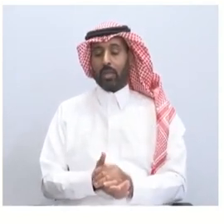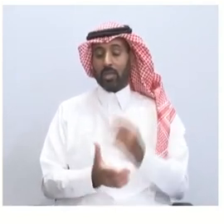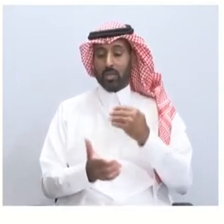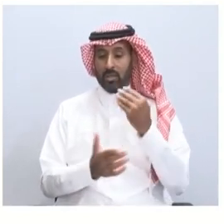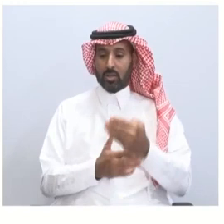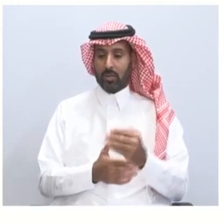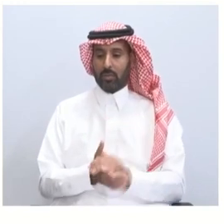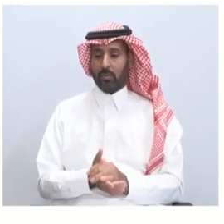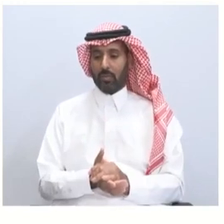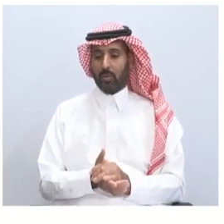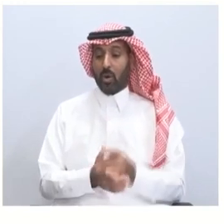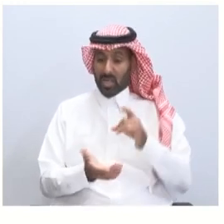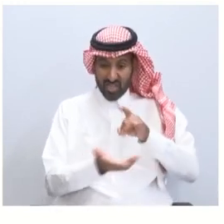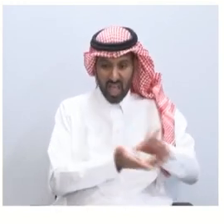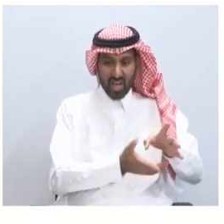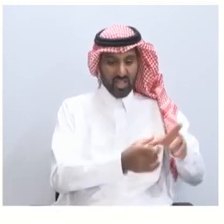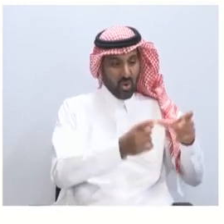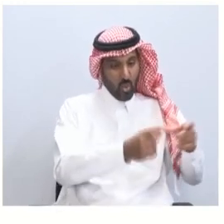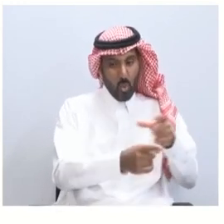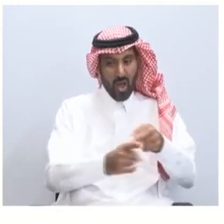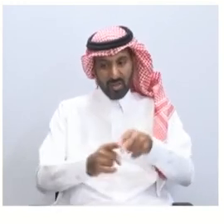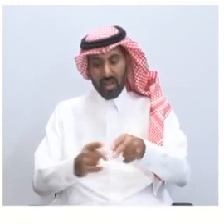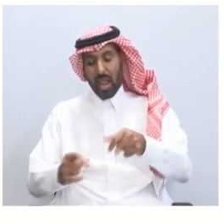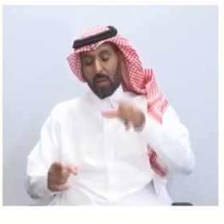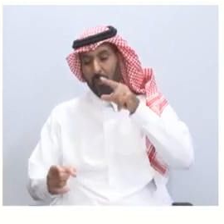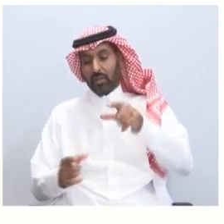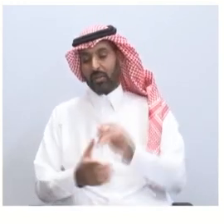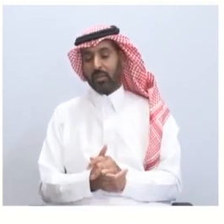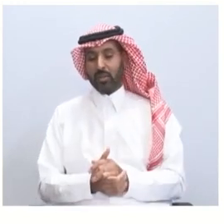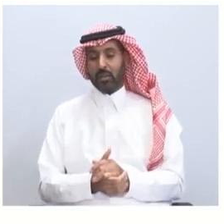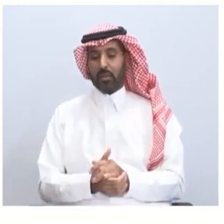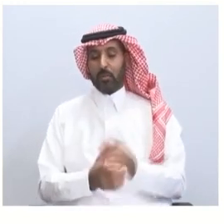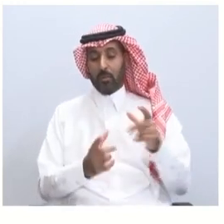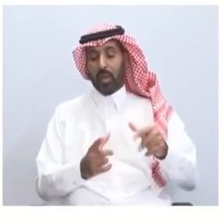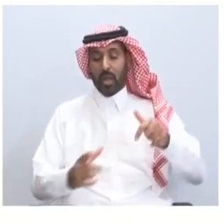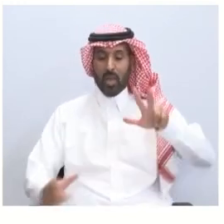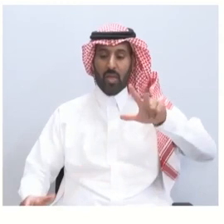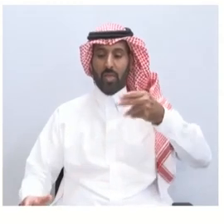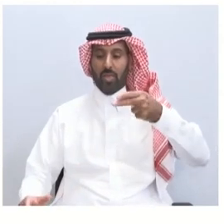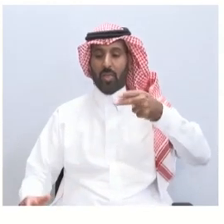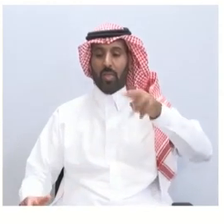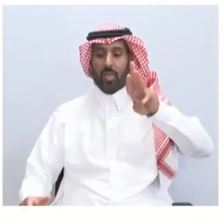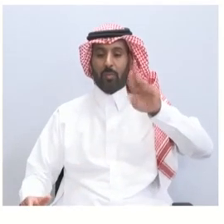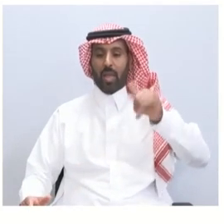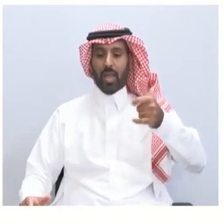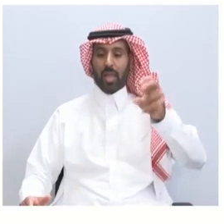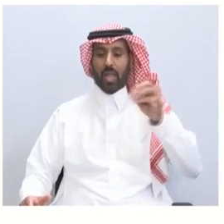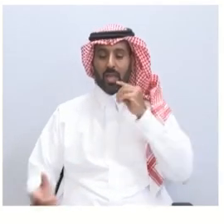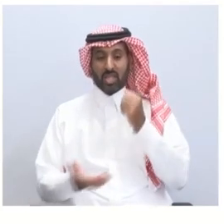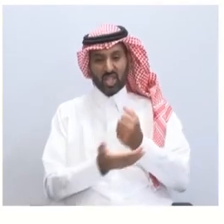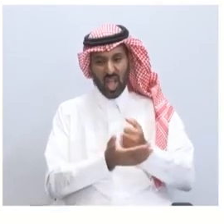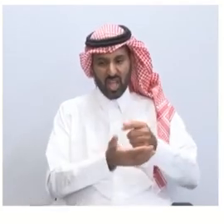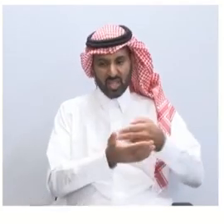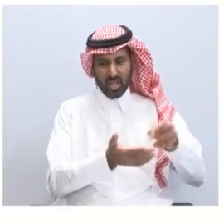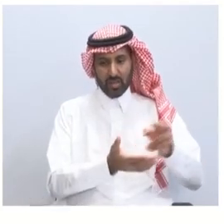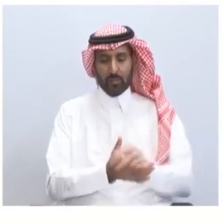السعوديه وطرد القوات المعتديه من الاراضي السعوديه اذا ابنائي وبنات الطلاب في